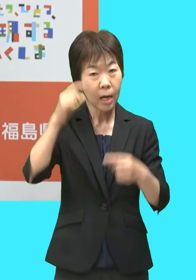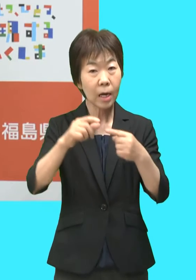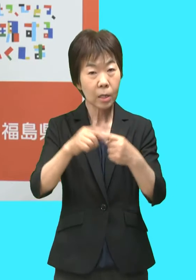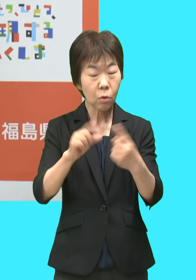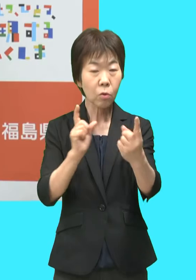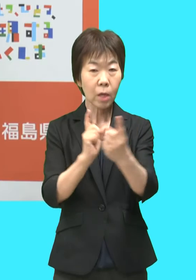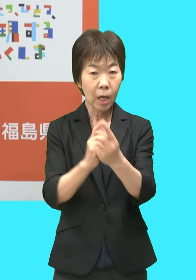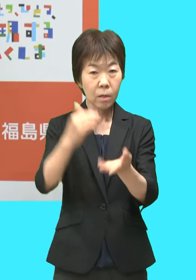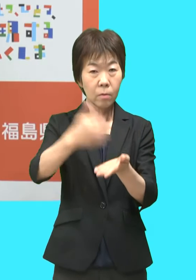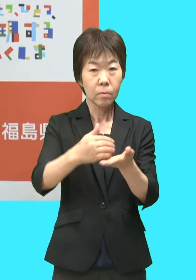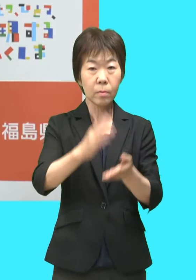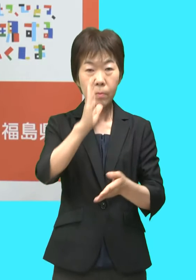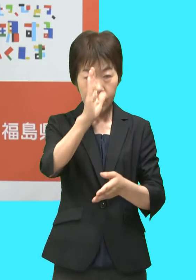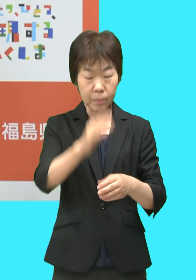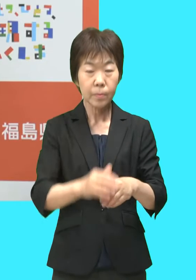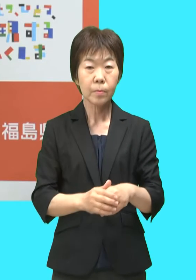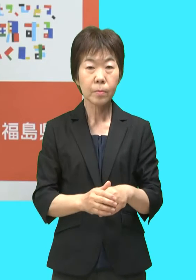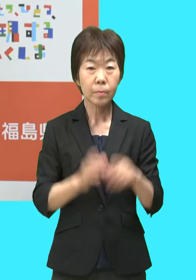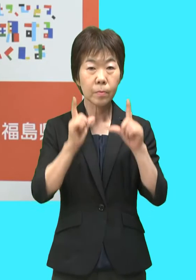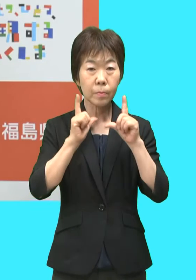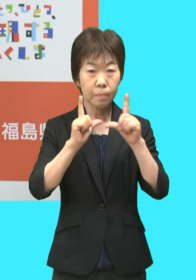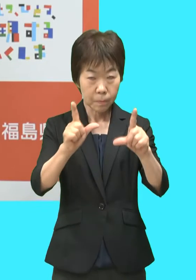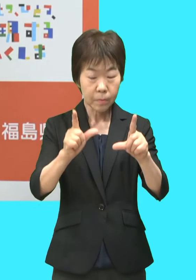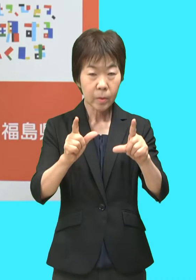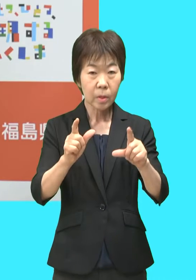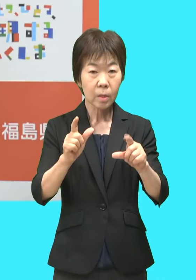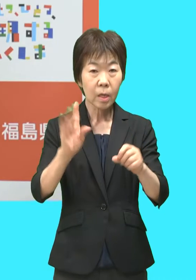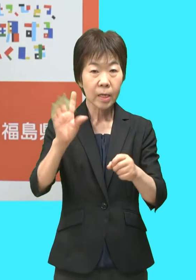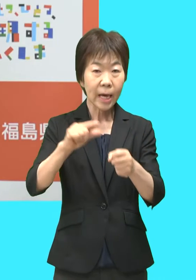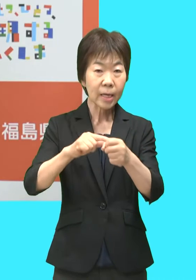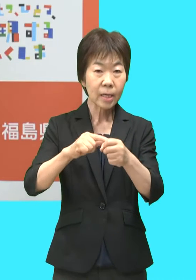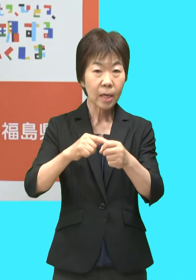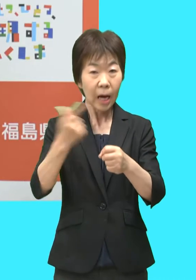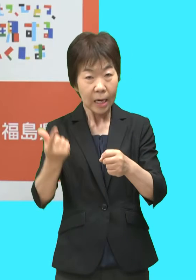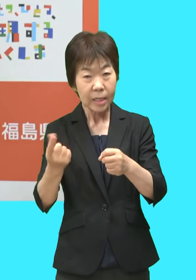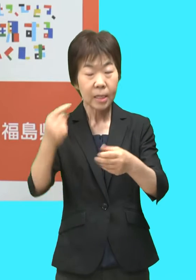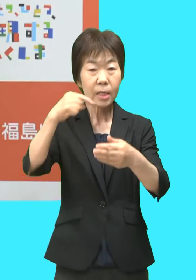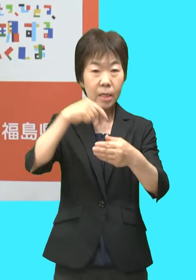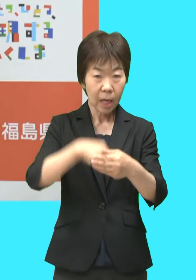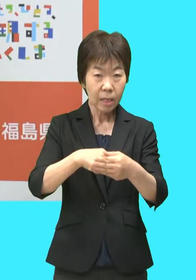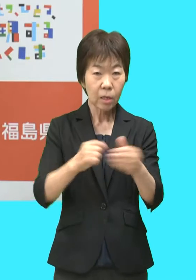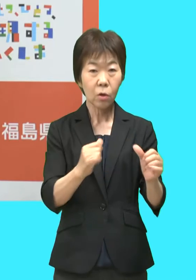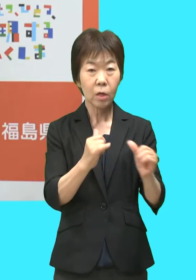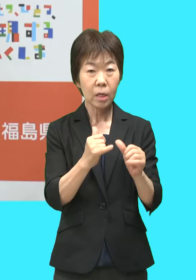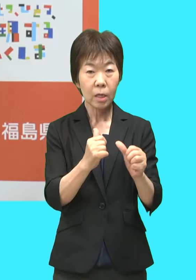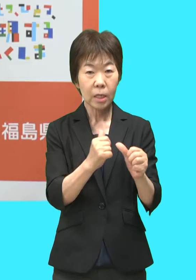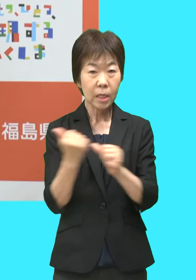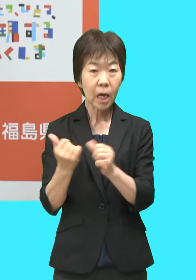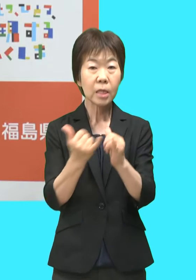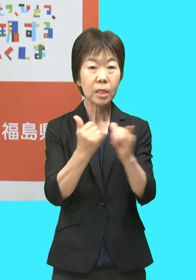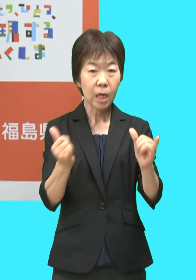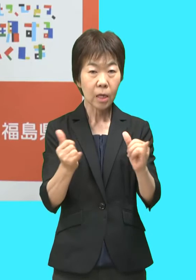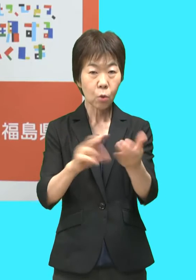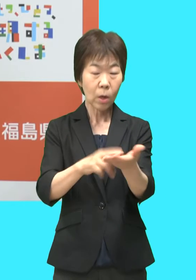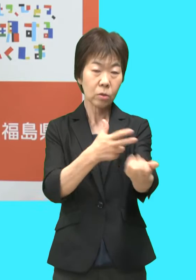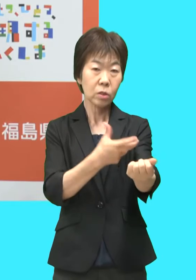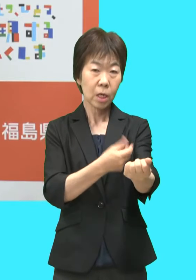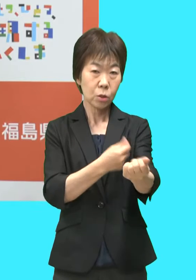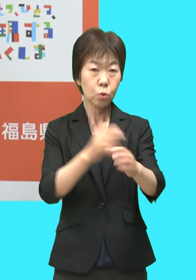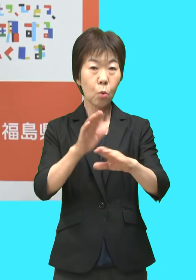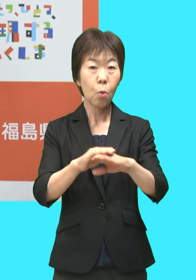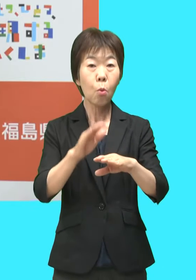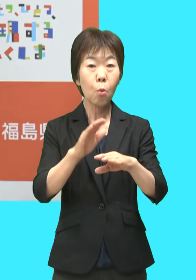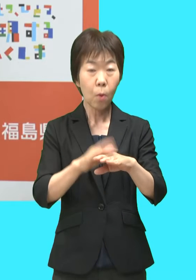対応を聞かせてください。はい、 まず県外あるいは県内での避難者のこのワクチン接種のあり方について